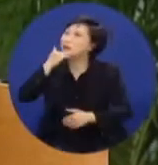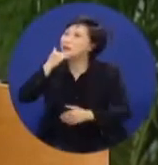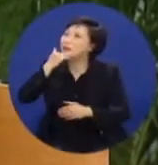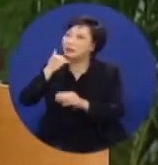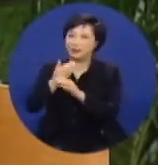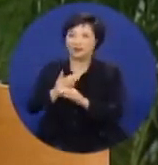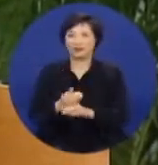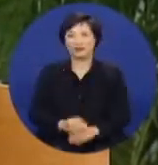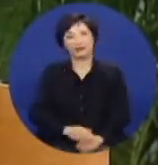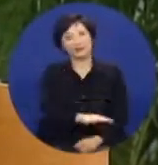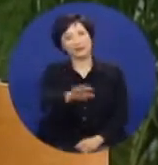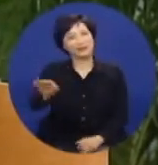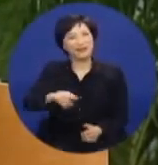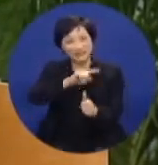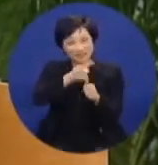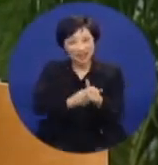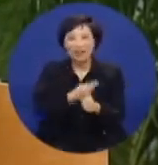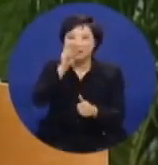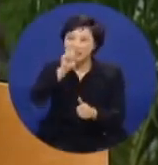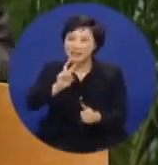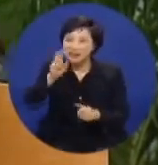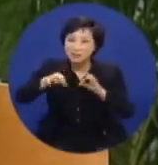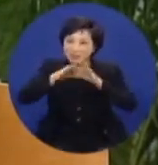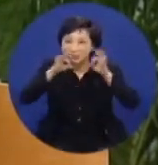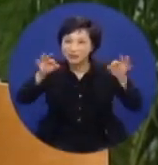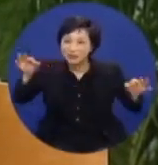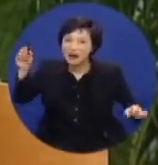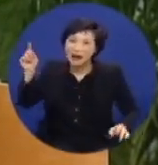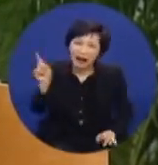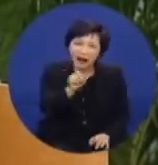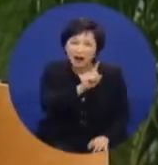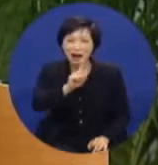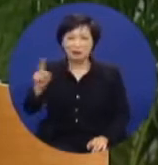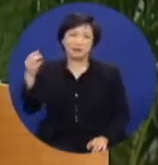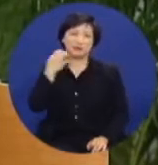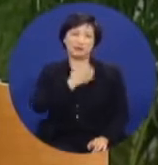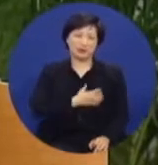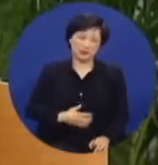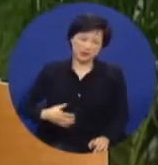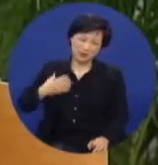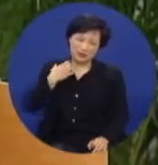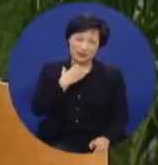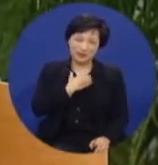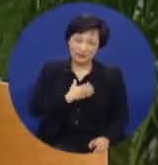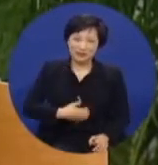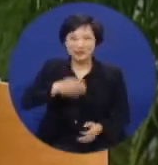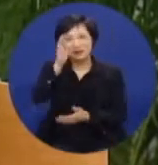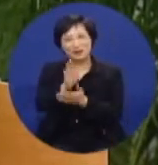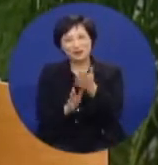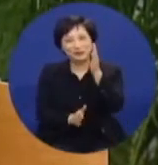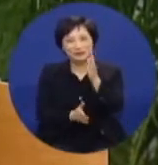아 뭐 더 쫌 어 소 6